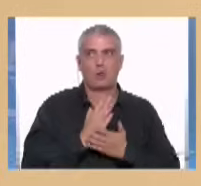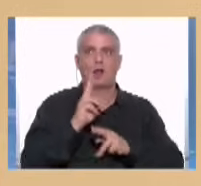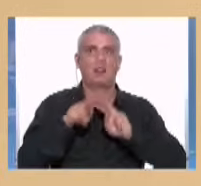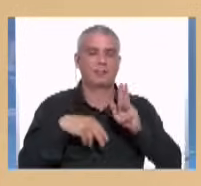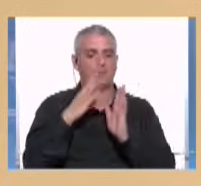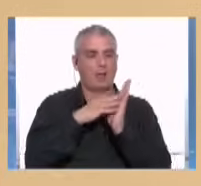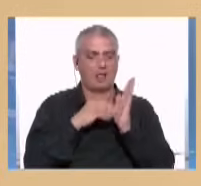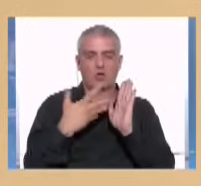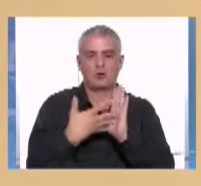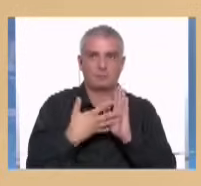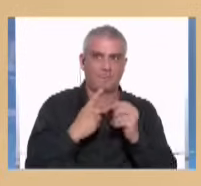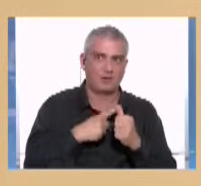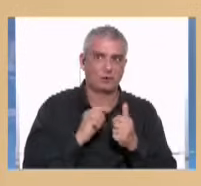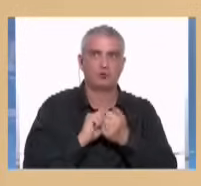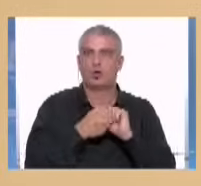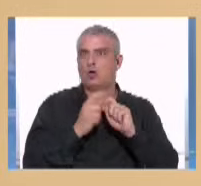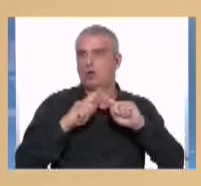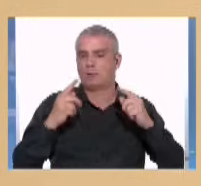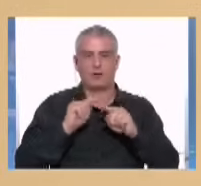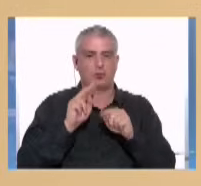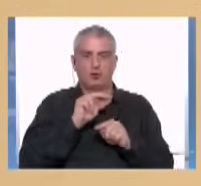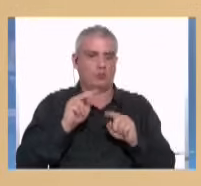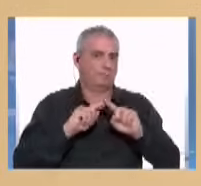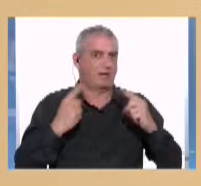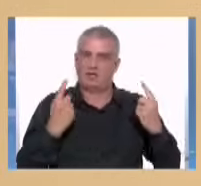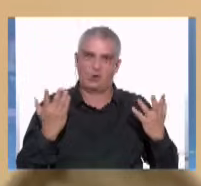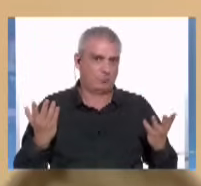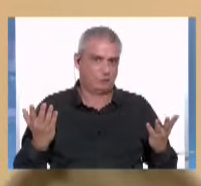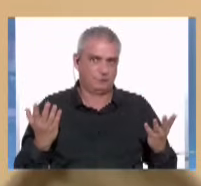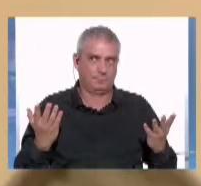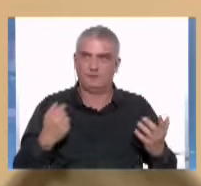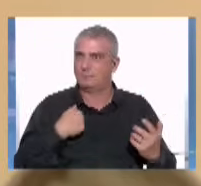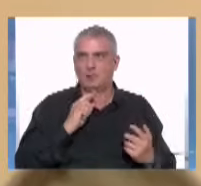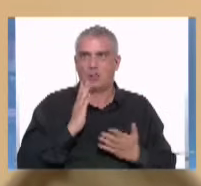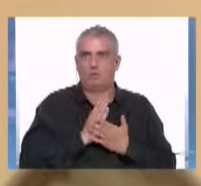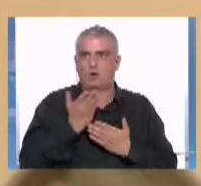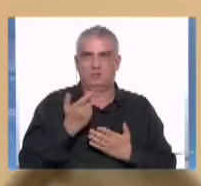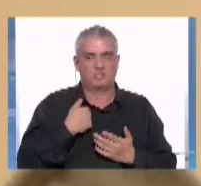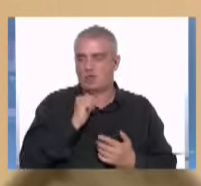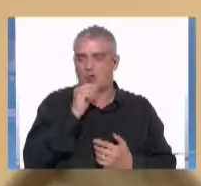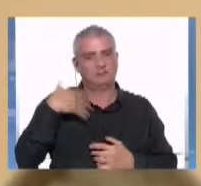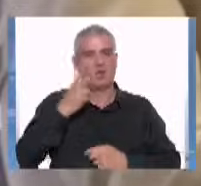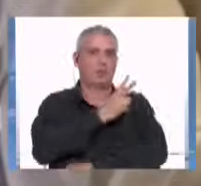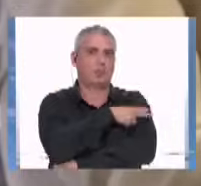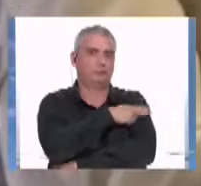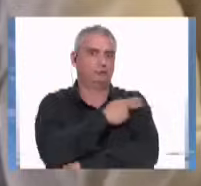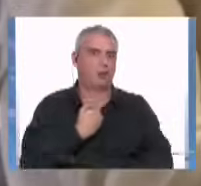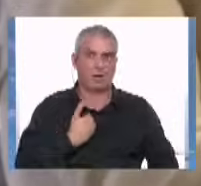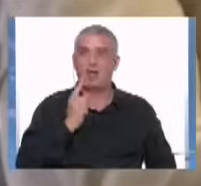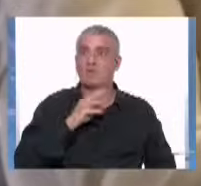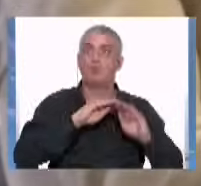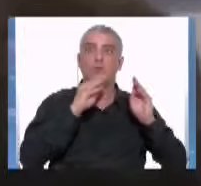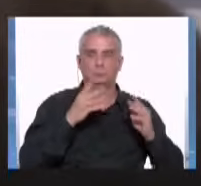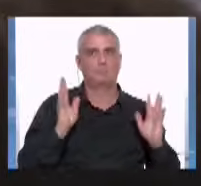לטפל בהעתקות בבחינות ובכל מיני סוגיות אחרות. אני לא ערוכה לזה, אני גם לא רוצה להיות במשטרה. אבל יהיו